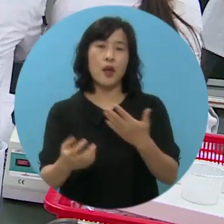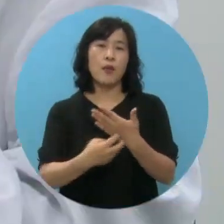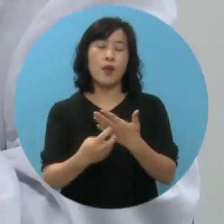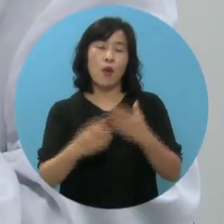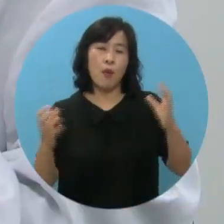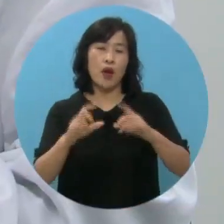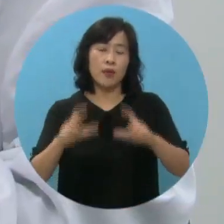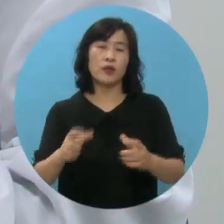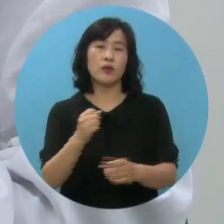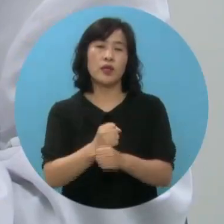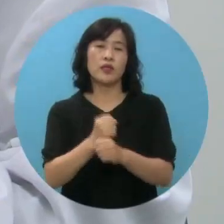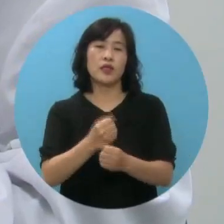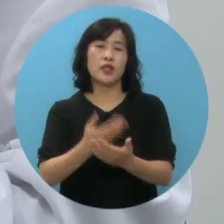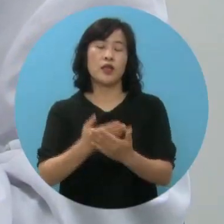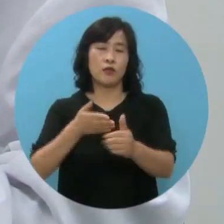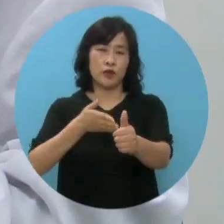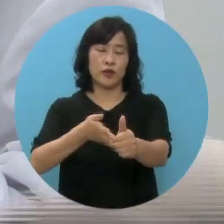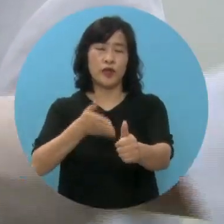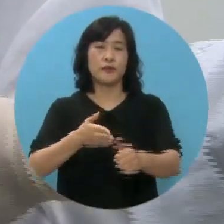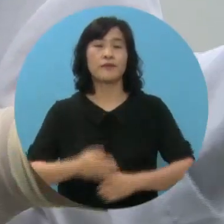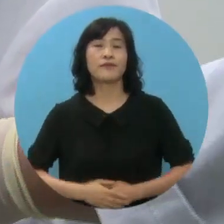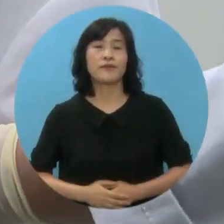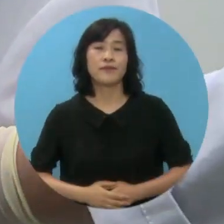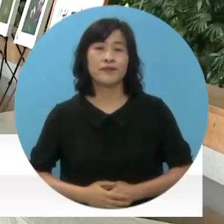국가첨단의료복합단지로 지정해 줄 것을 요청했습니다.